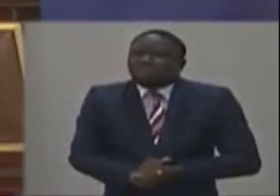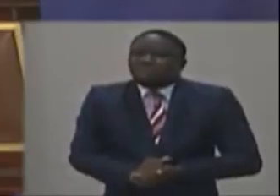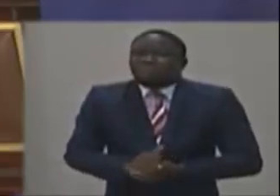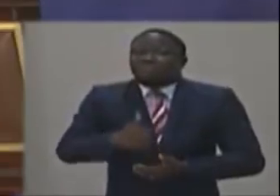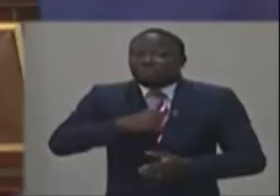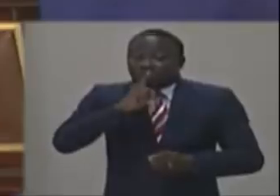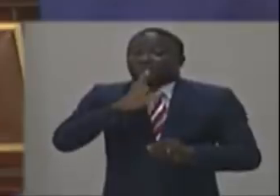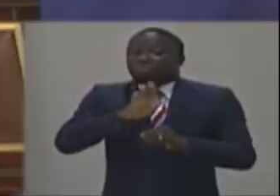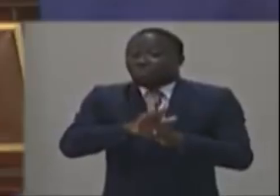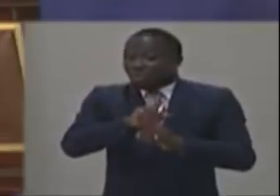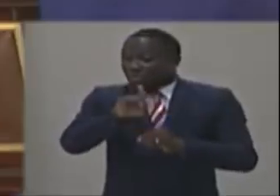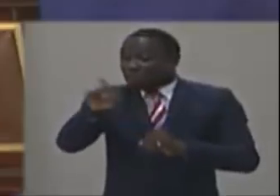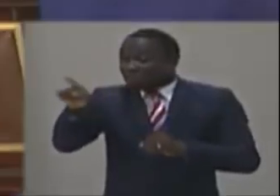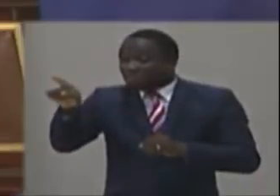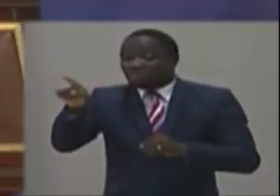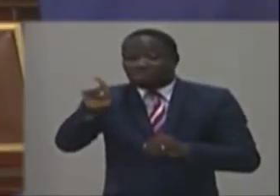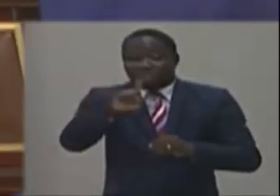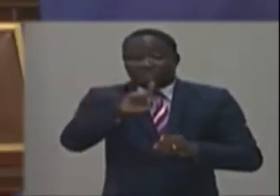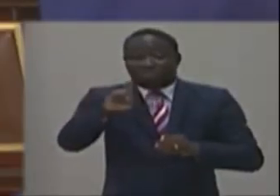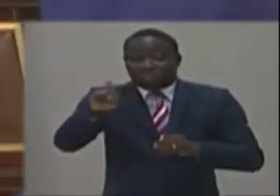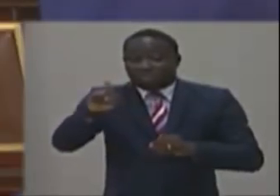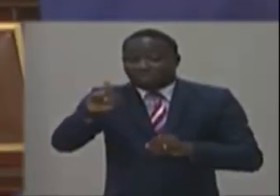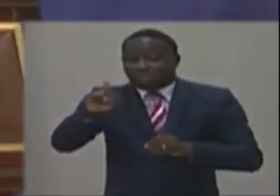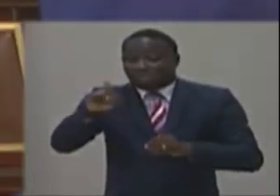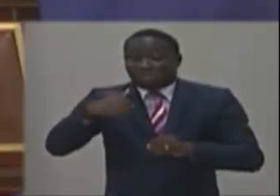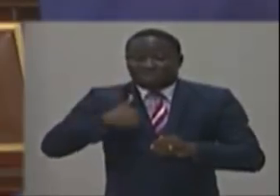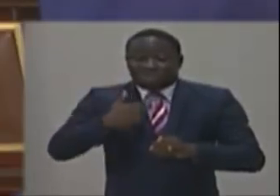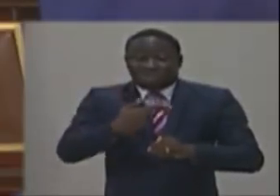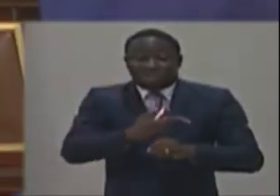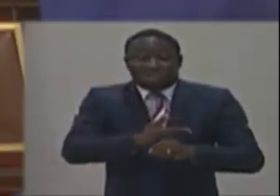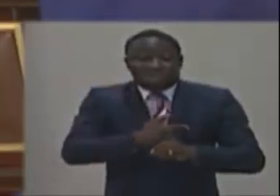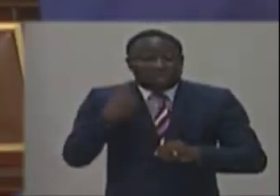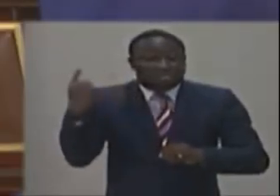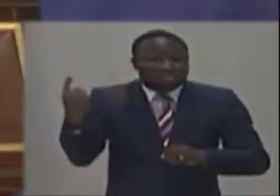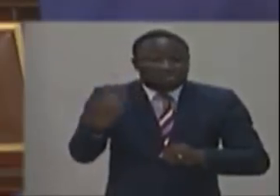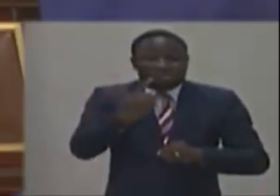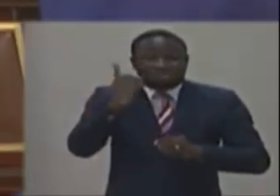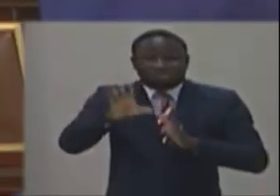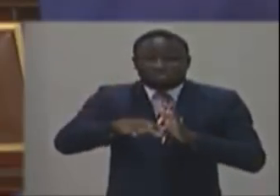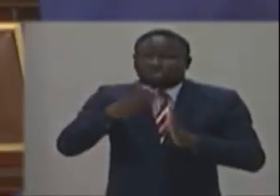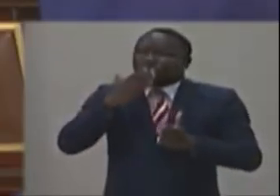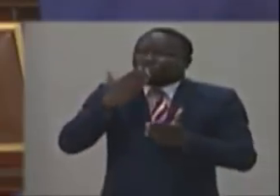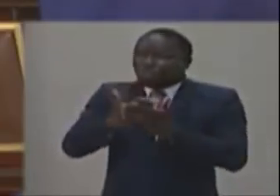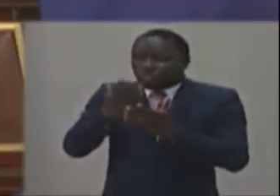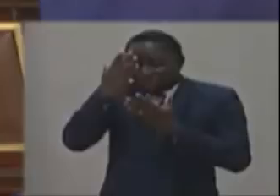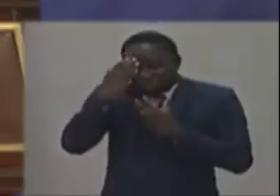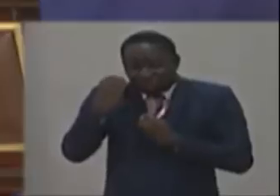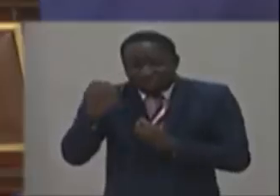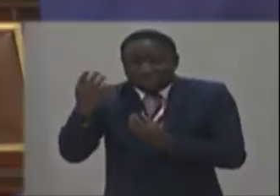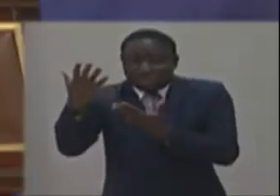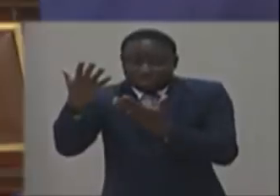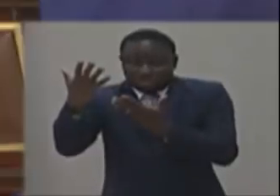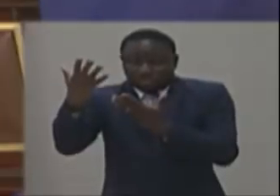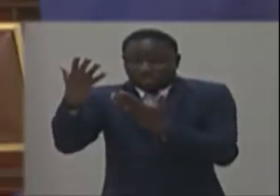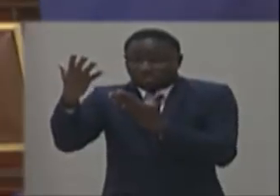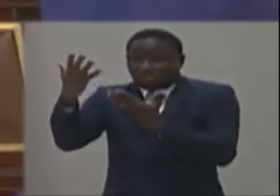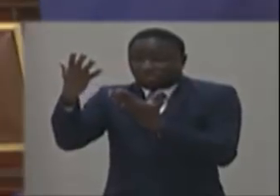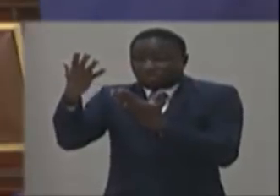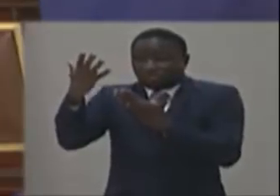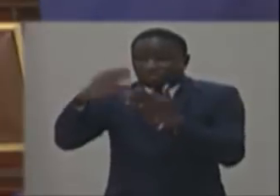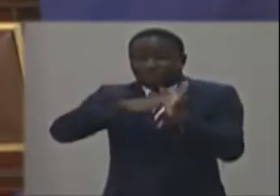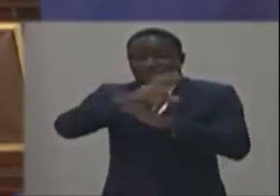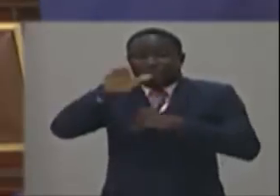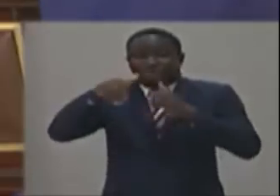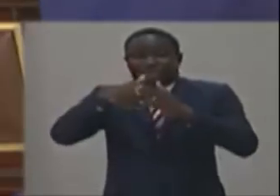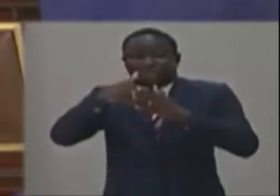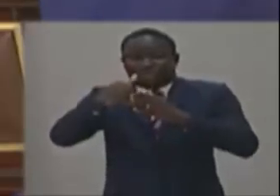Mwen te promet nou ke n'a toujours jwenn bon jan information nan